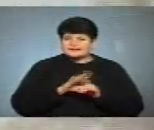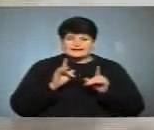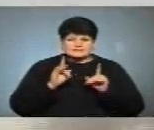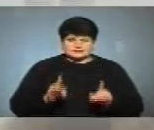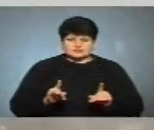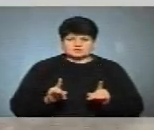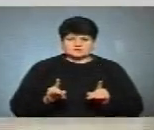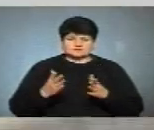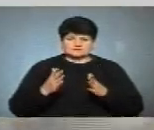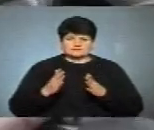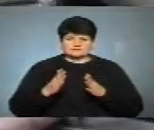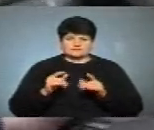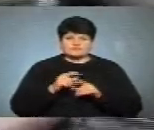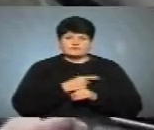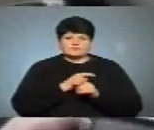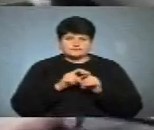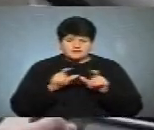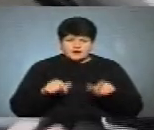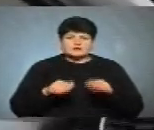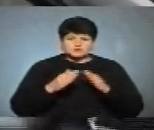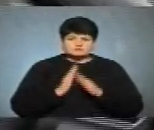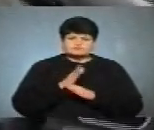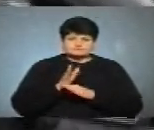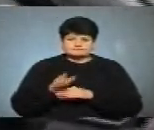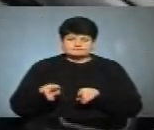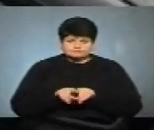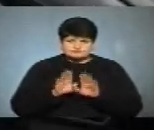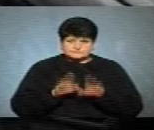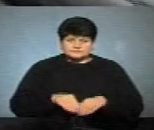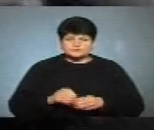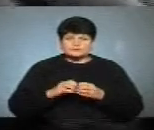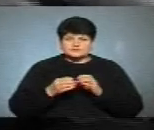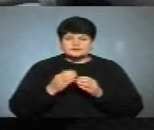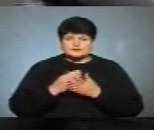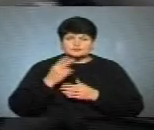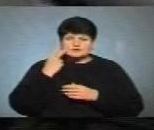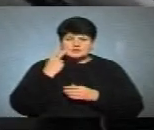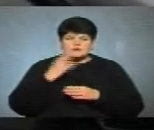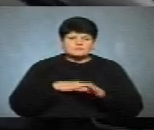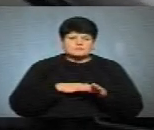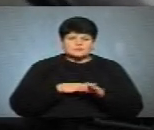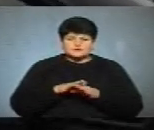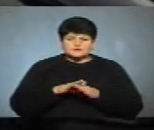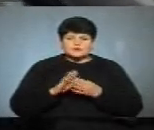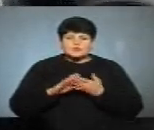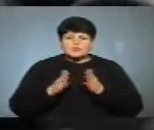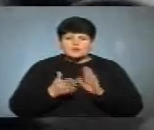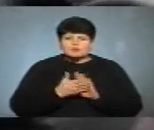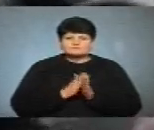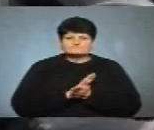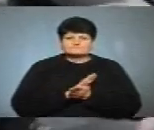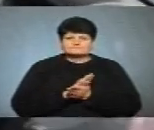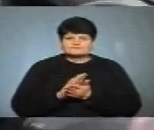амбулаторії, але й на дому. Загроза вона є постійно, тому що таких абсолютних умов